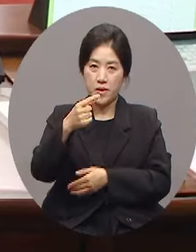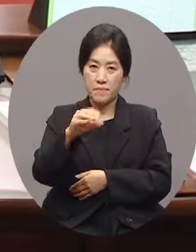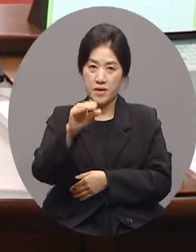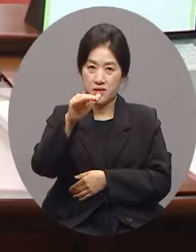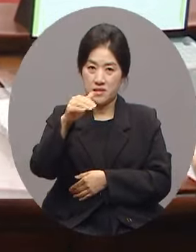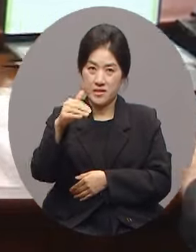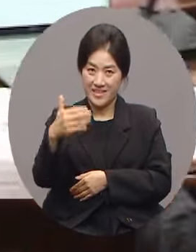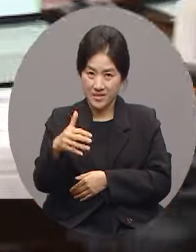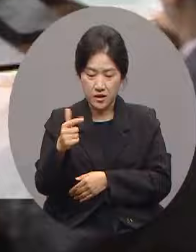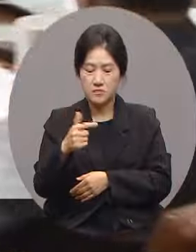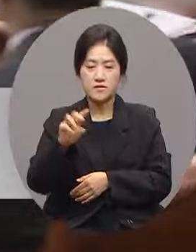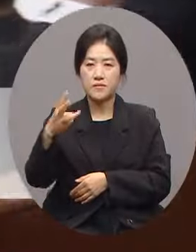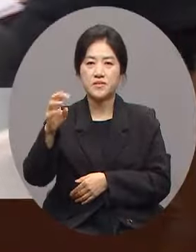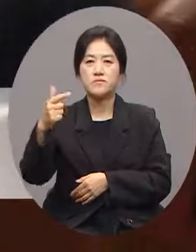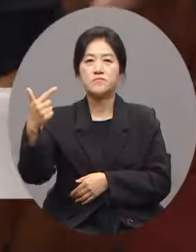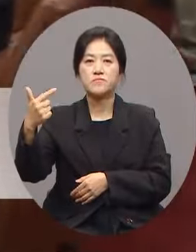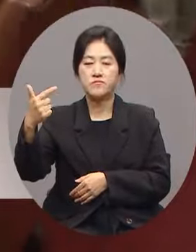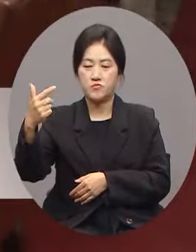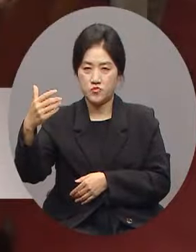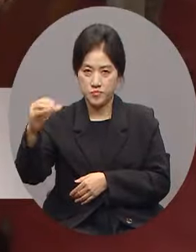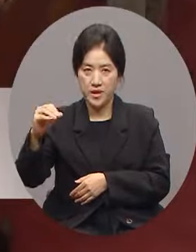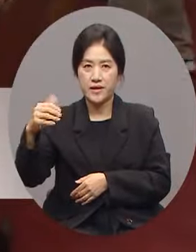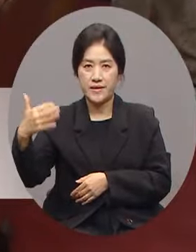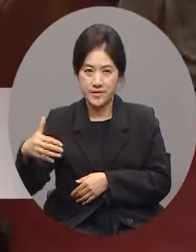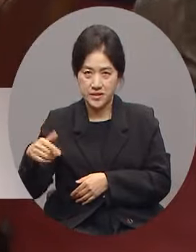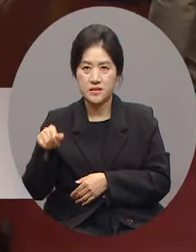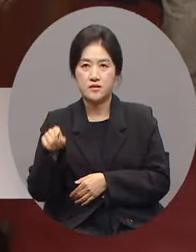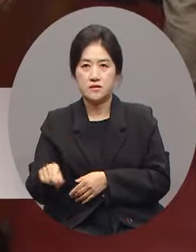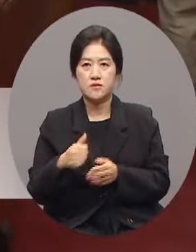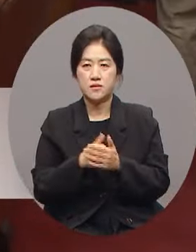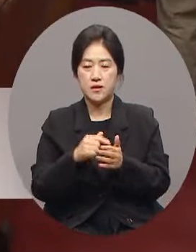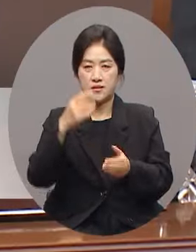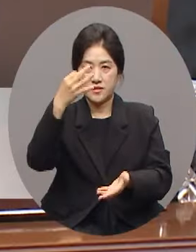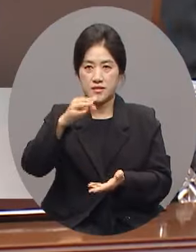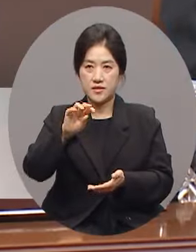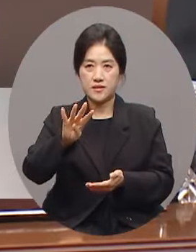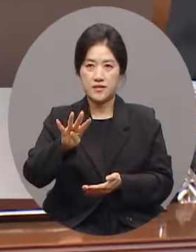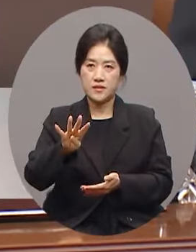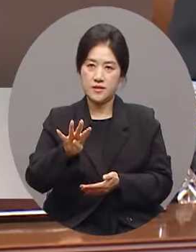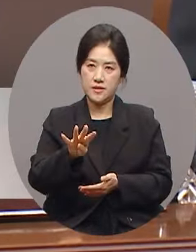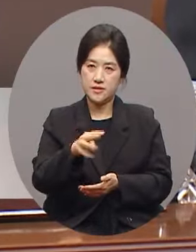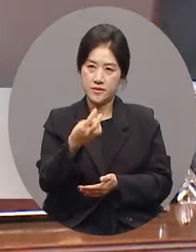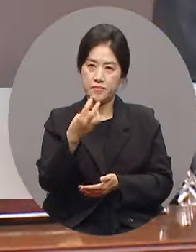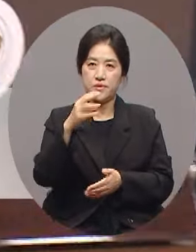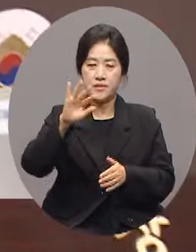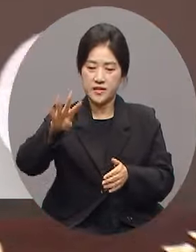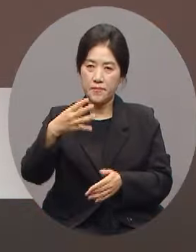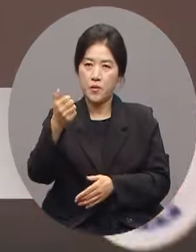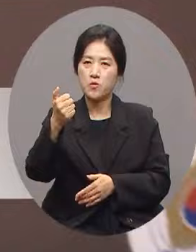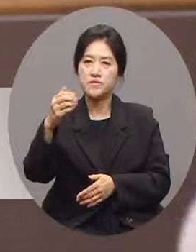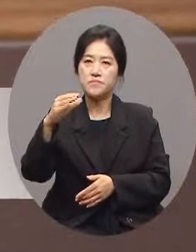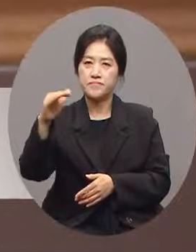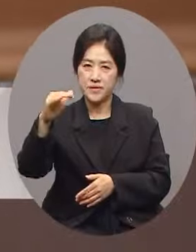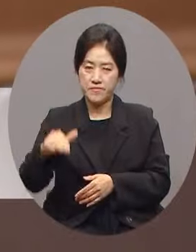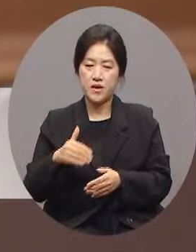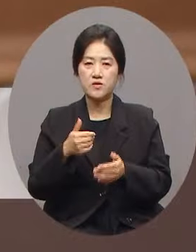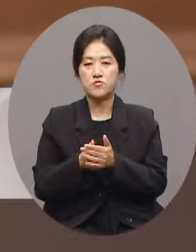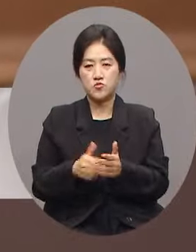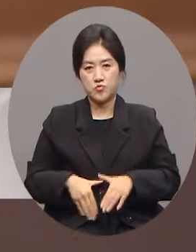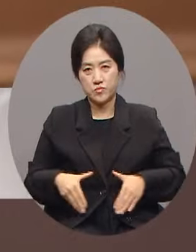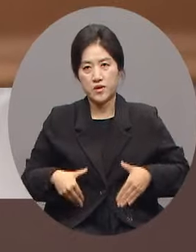원 미만으로 재산은 100만 원 미만에서 450만 원 미만으로 각각 완화됩니다 보건 복지부는 오늘